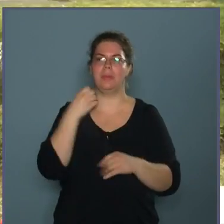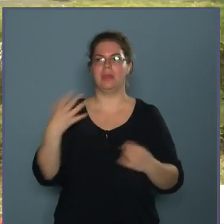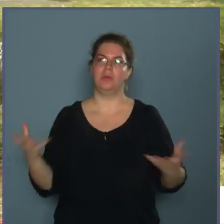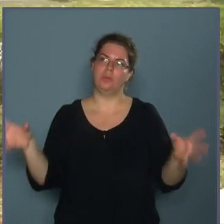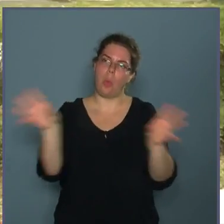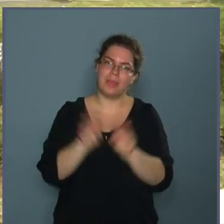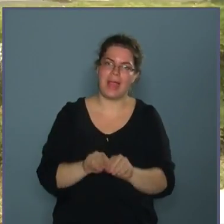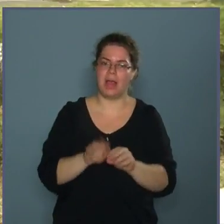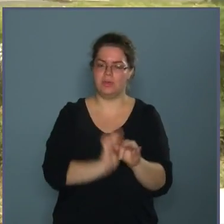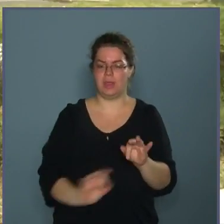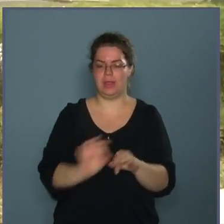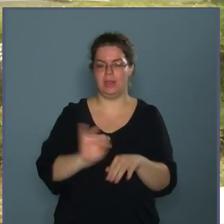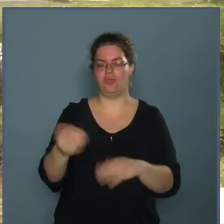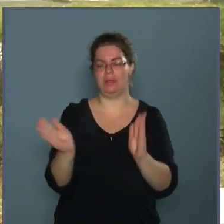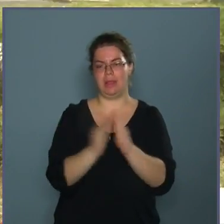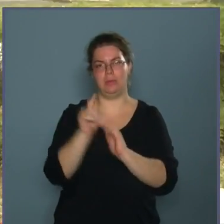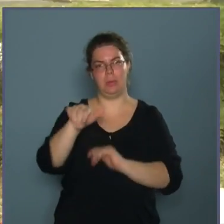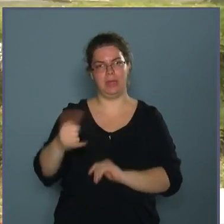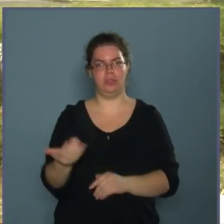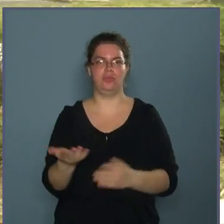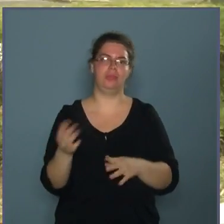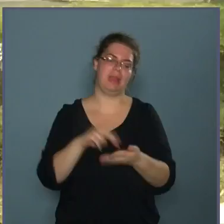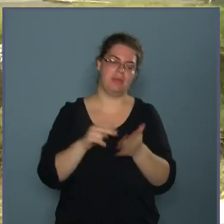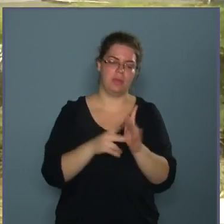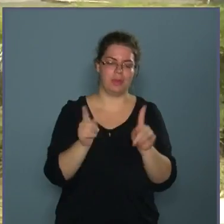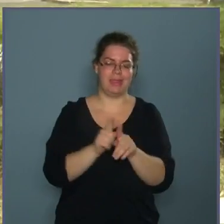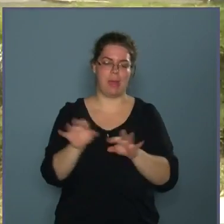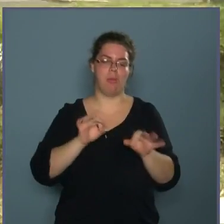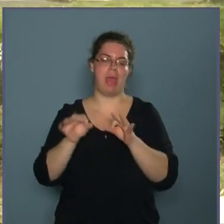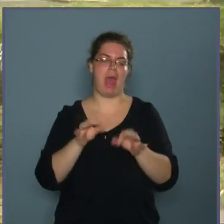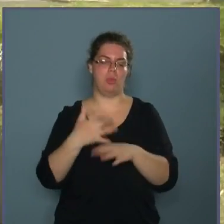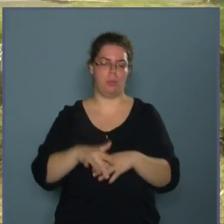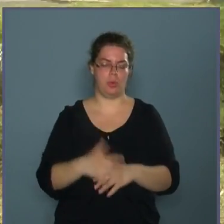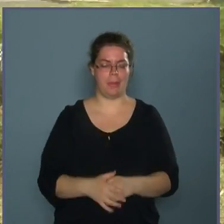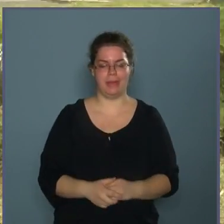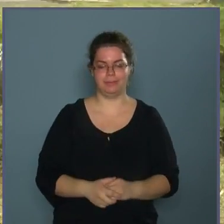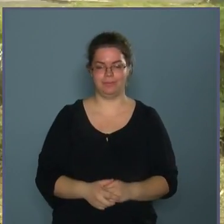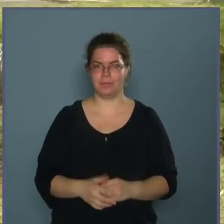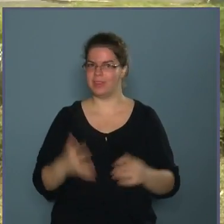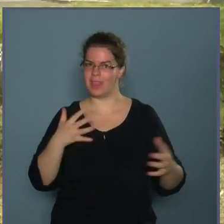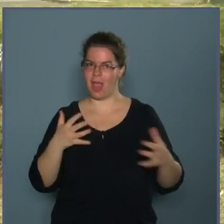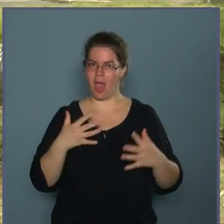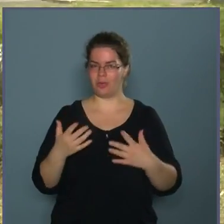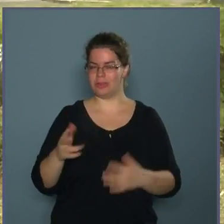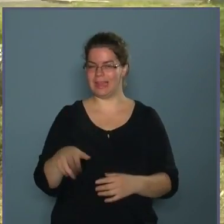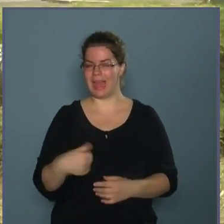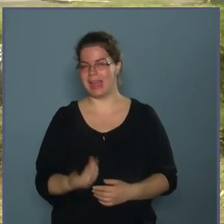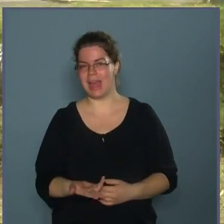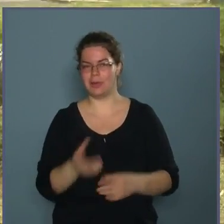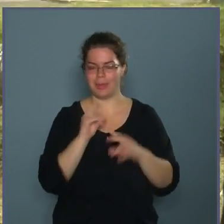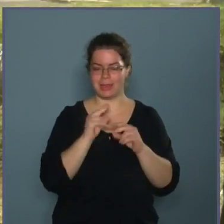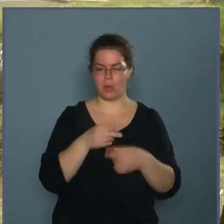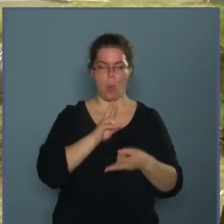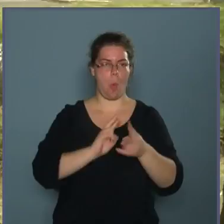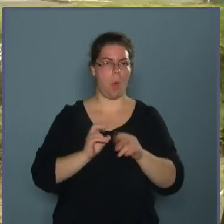összeáll a mű, illetve a templomban is tervezünk egy ilyen beálló próbát. Az akusztikájáról a templomnak beszéljünk még egy